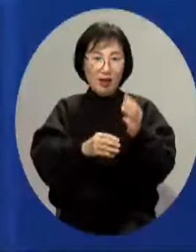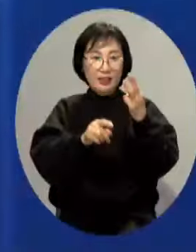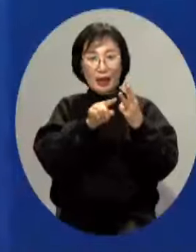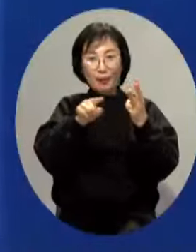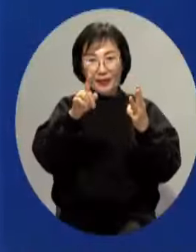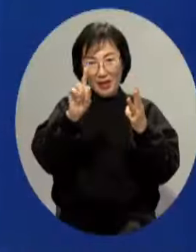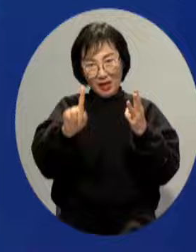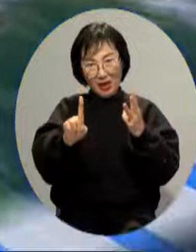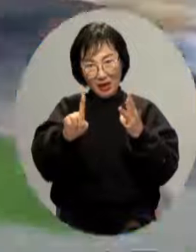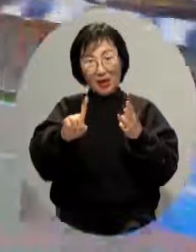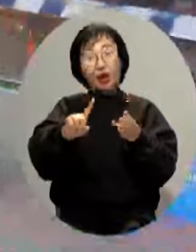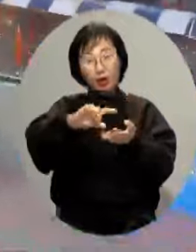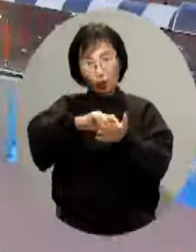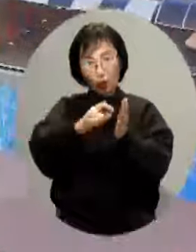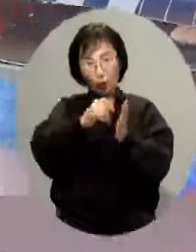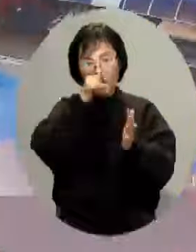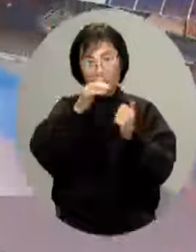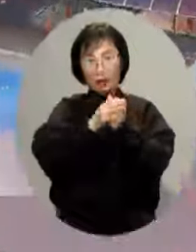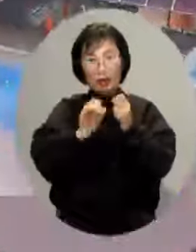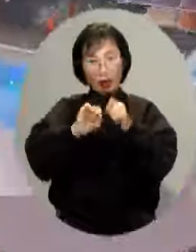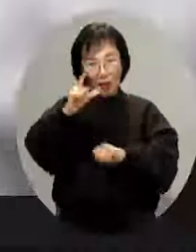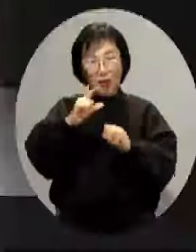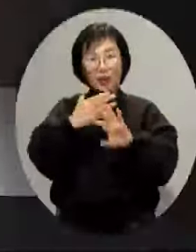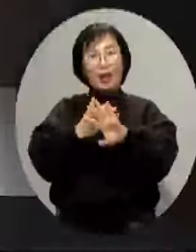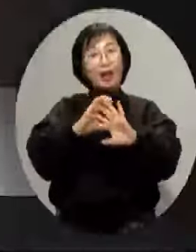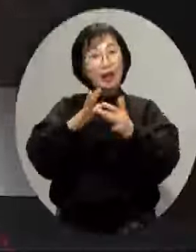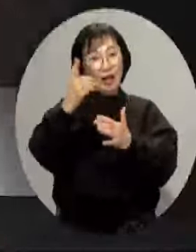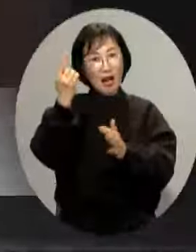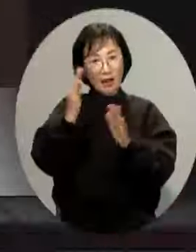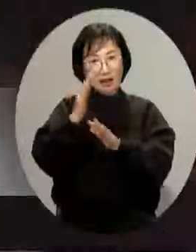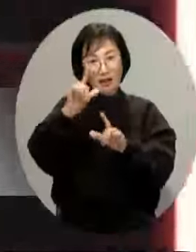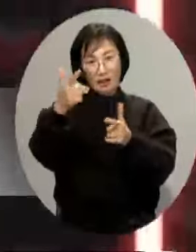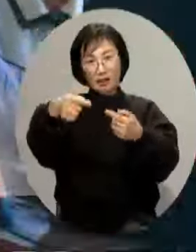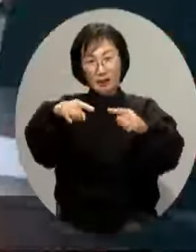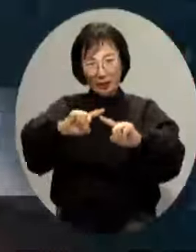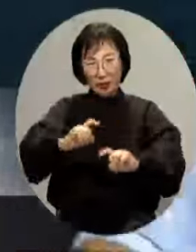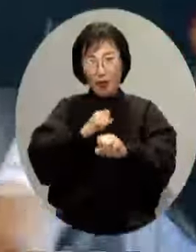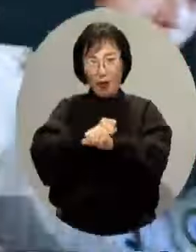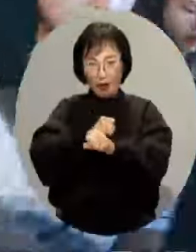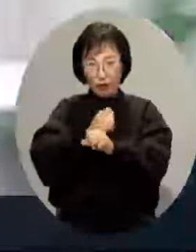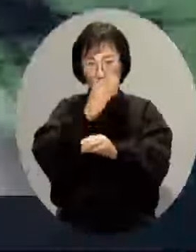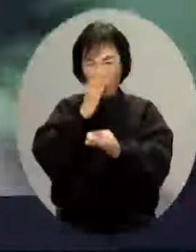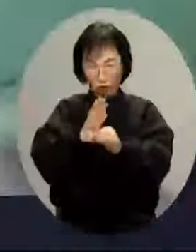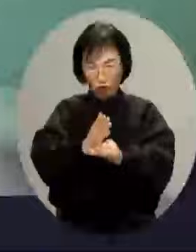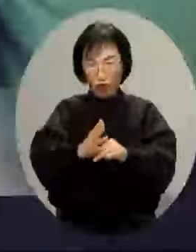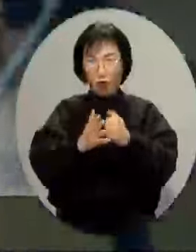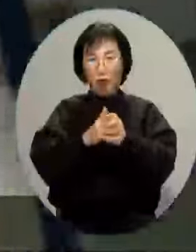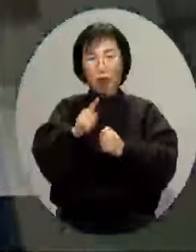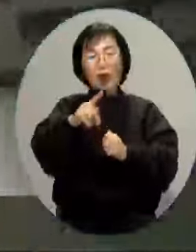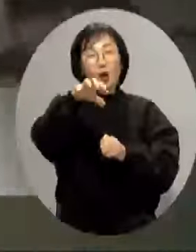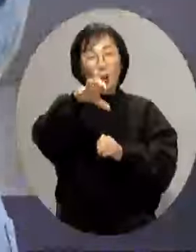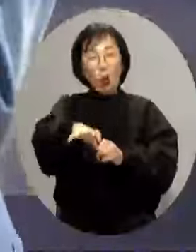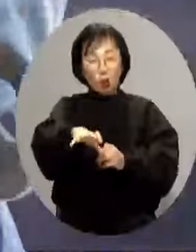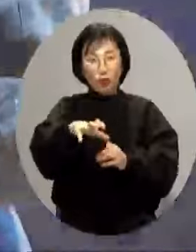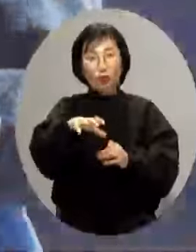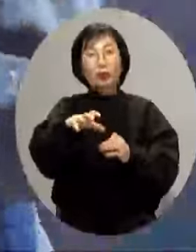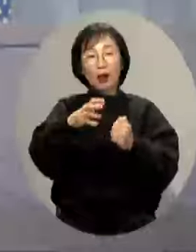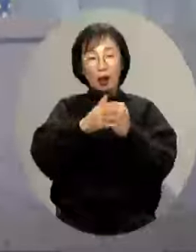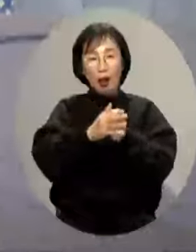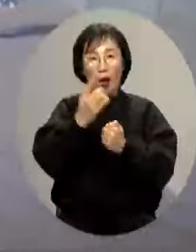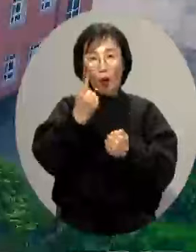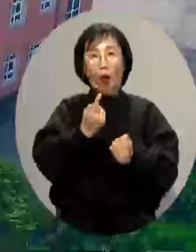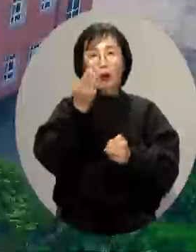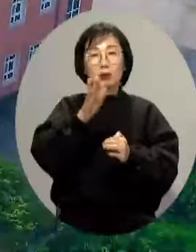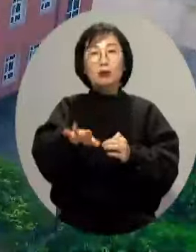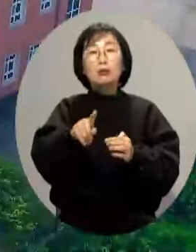편이지만 모두 내국인 학생들입니다. 외국인 재학도 가능한데 지금까지 학교를 거쳐간 외국인은 단